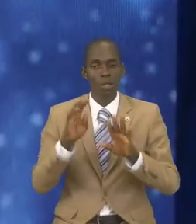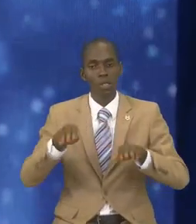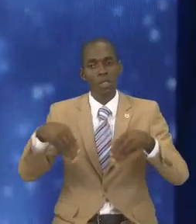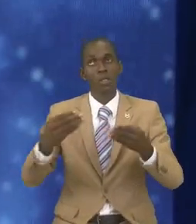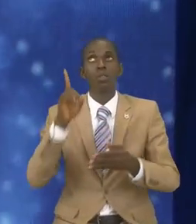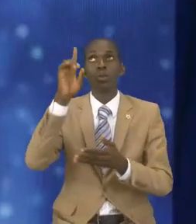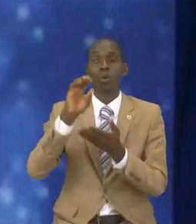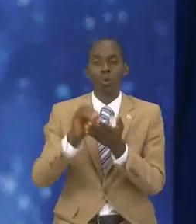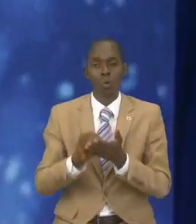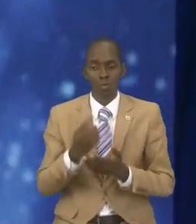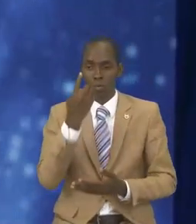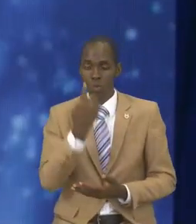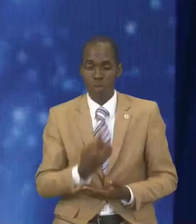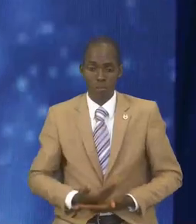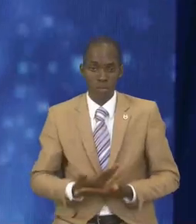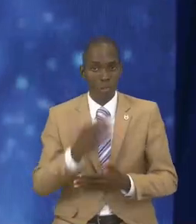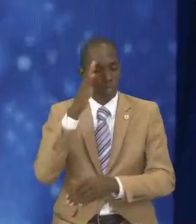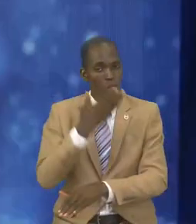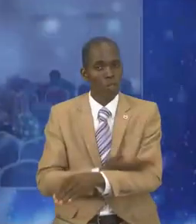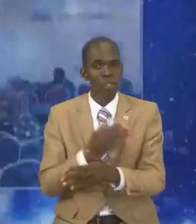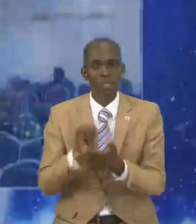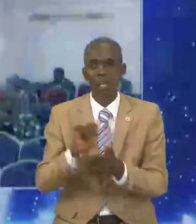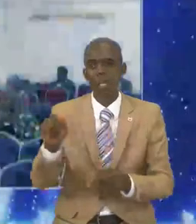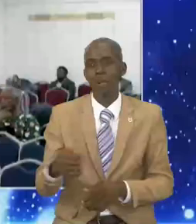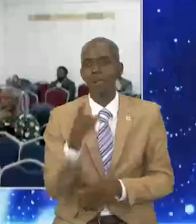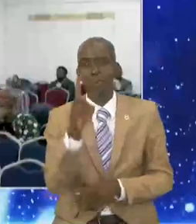Fils unique, afin que